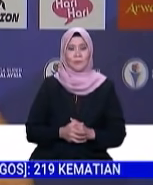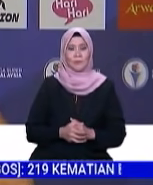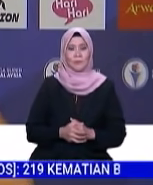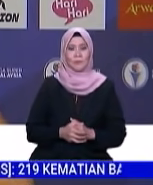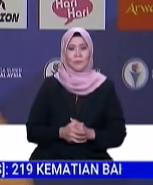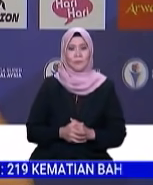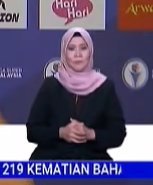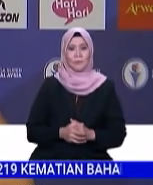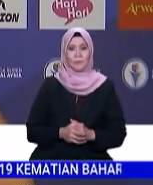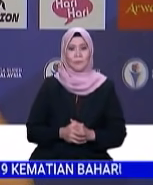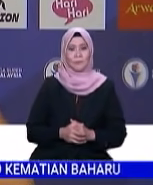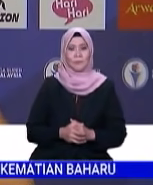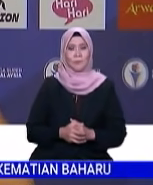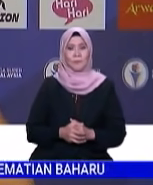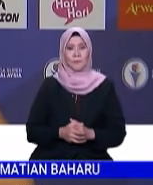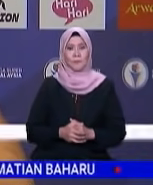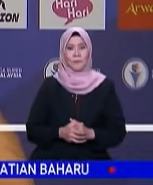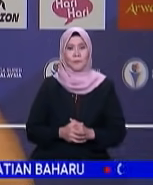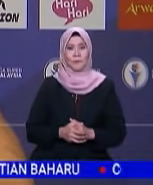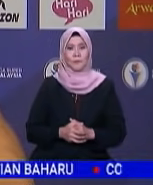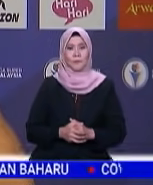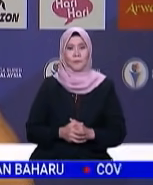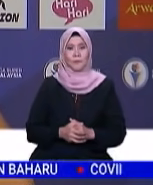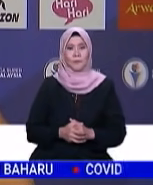Kita nampak pemain